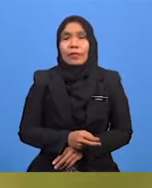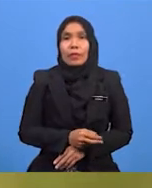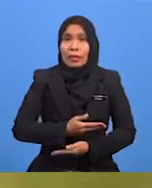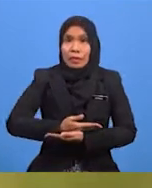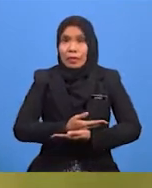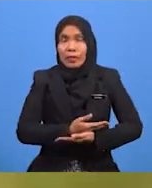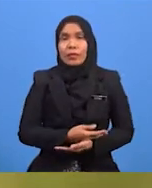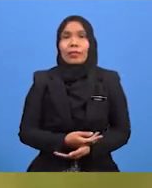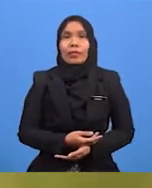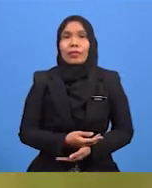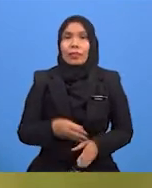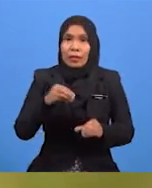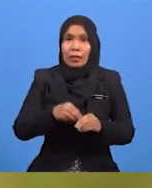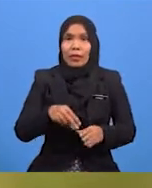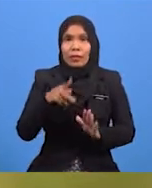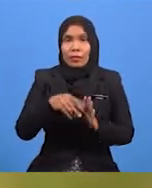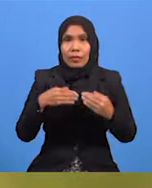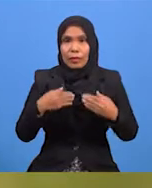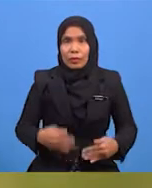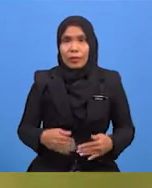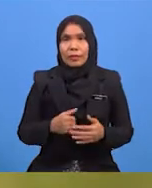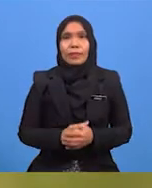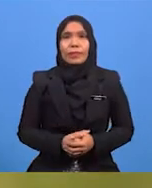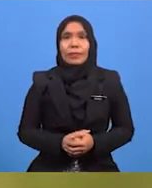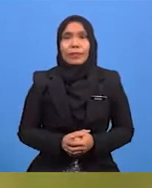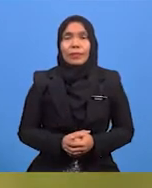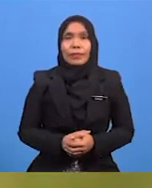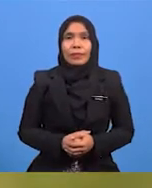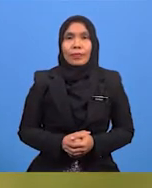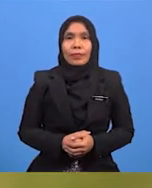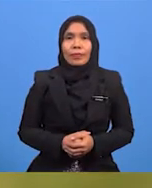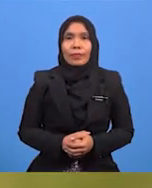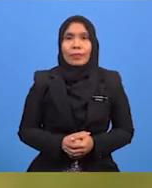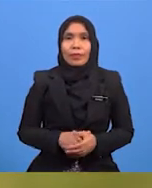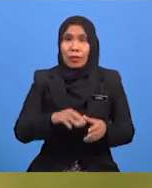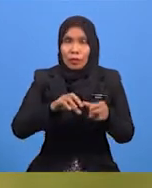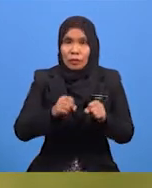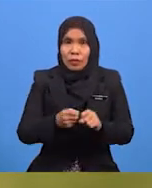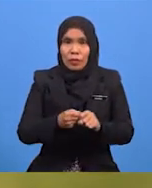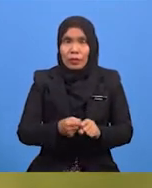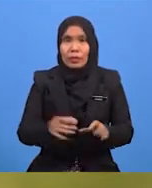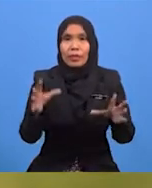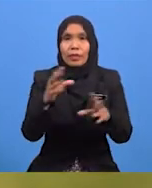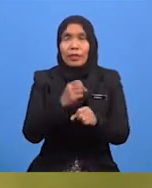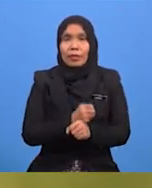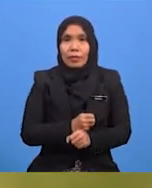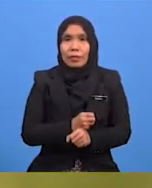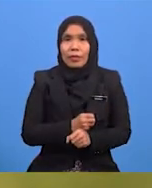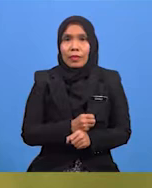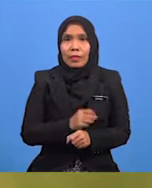anaknya agar tabah menghadapi cabaran dalam kehidupan supaya